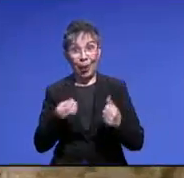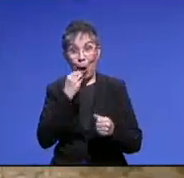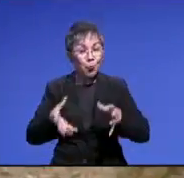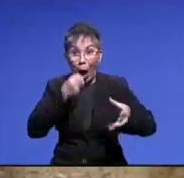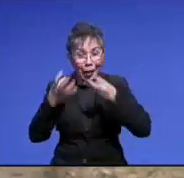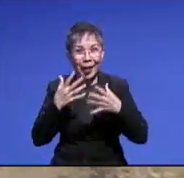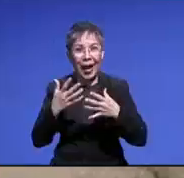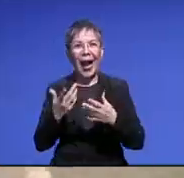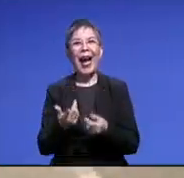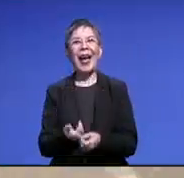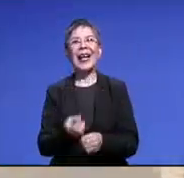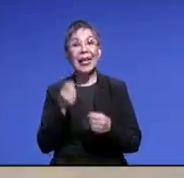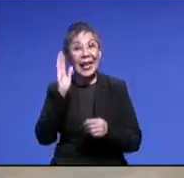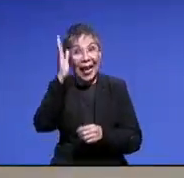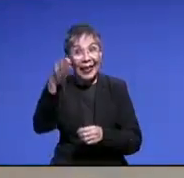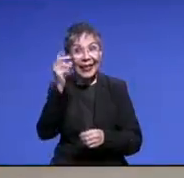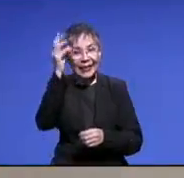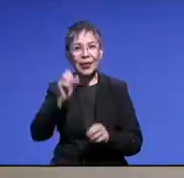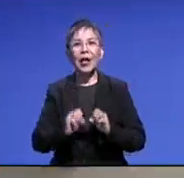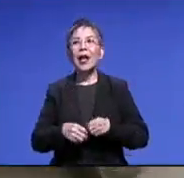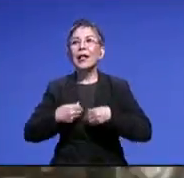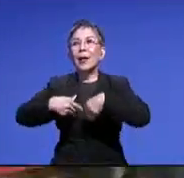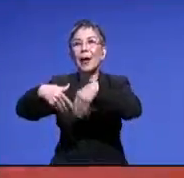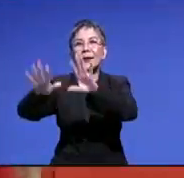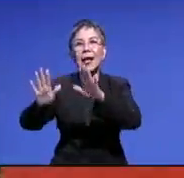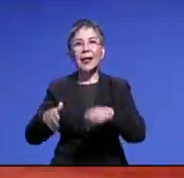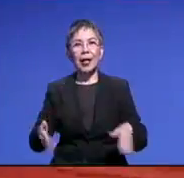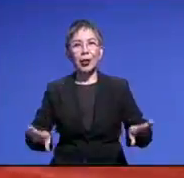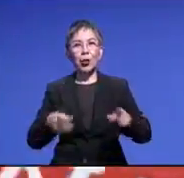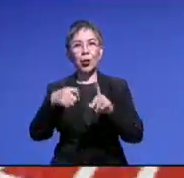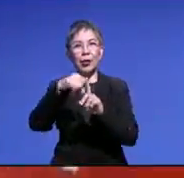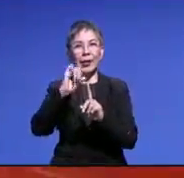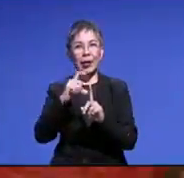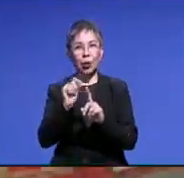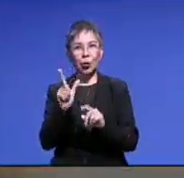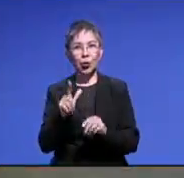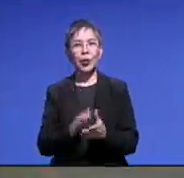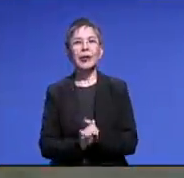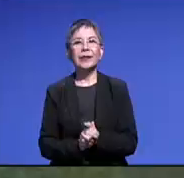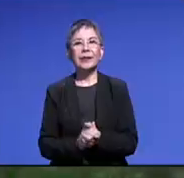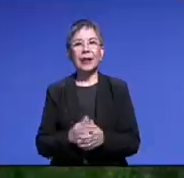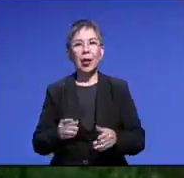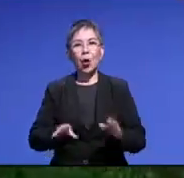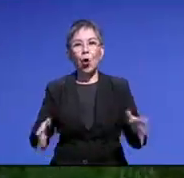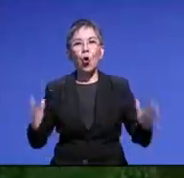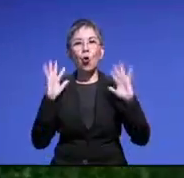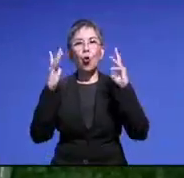lahap. Nantinya, ia akan dilepasliarkan di hutan lindung areal Gunung Lumut dan diangkut dengan transportasi darat dan sungai